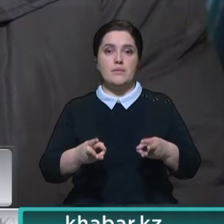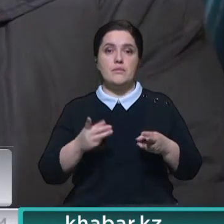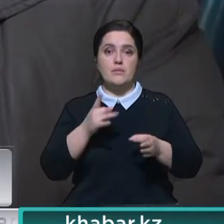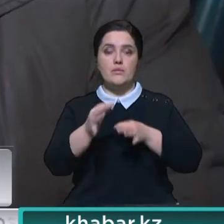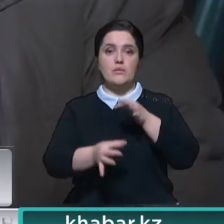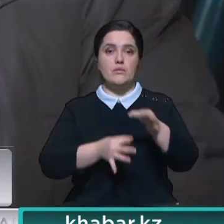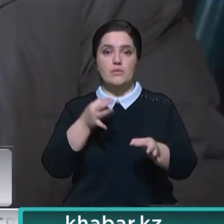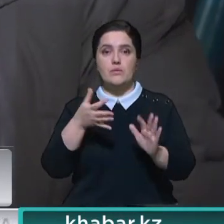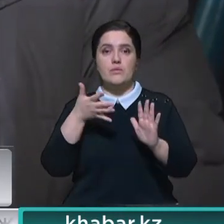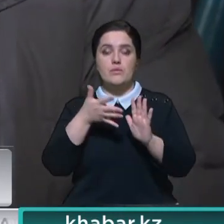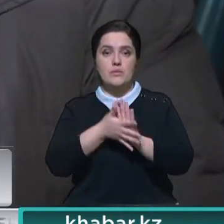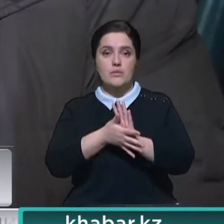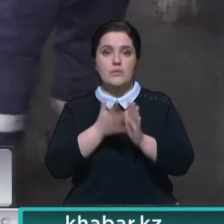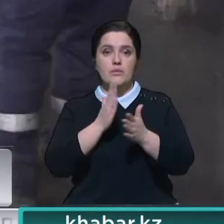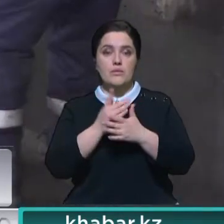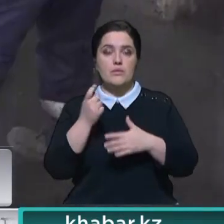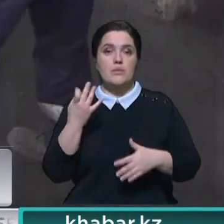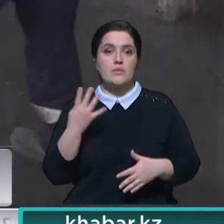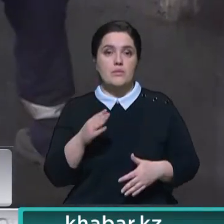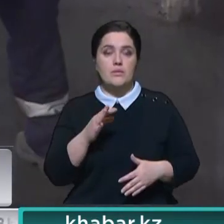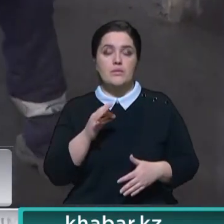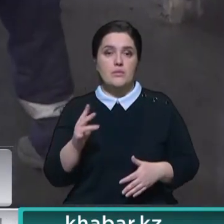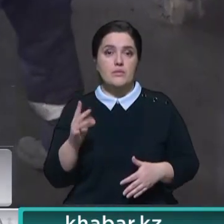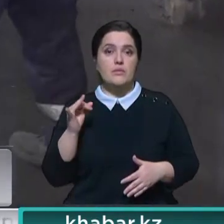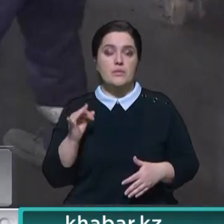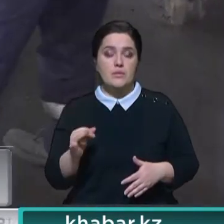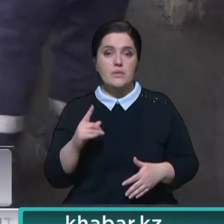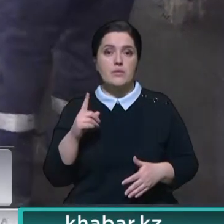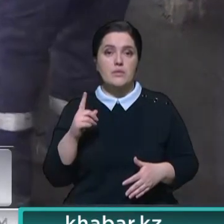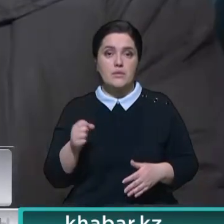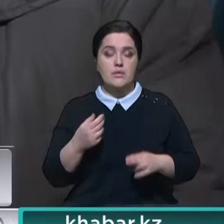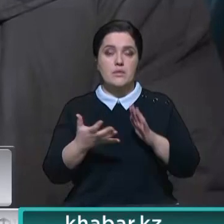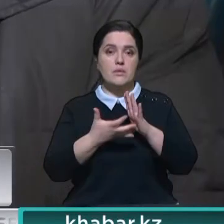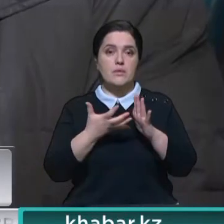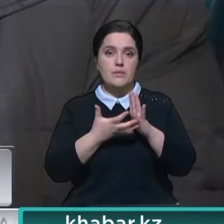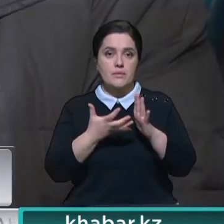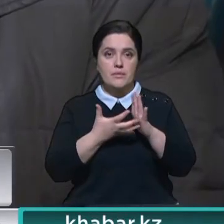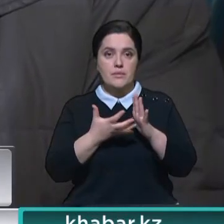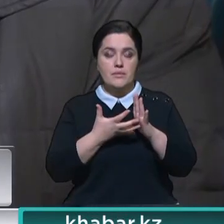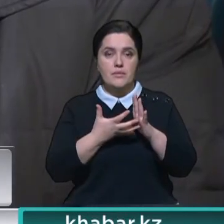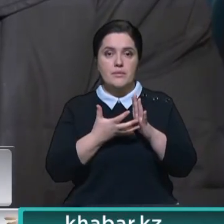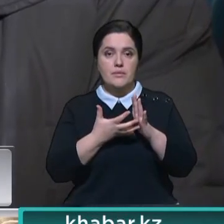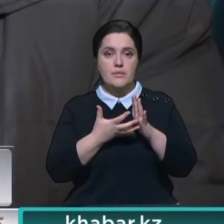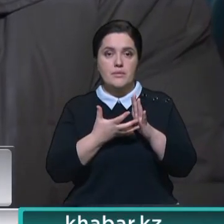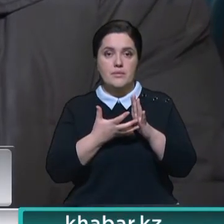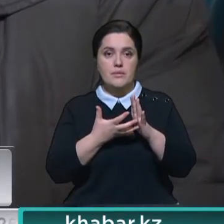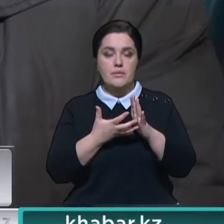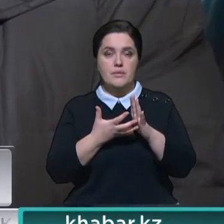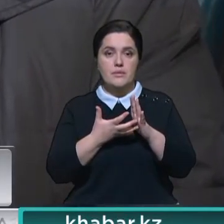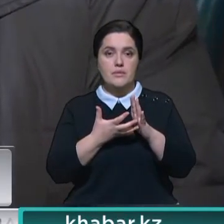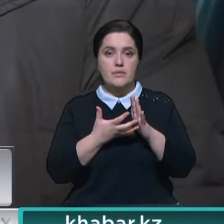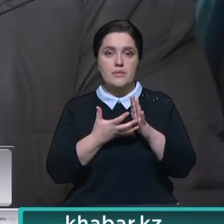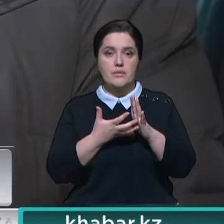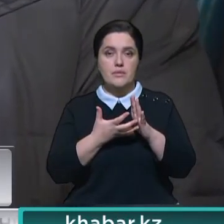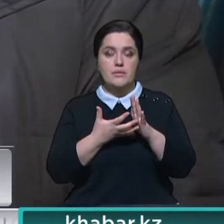Суточный расход угля составляет порядка 140 тонн. И из-за нехватки мощности котельных у нас